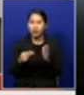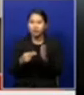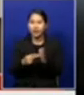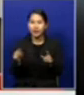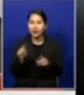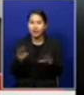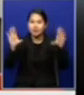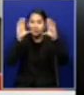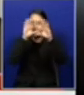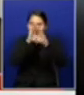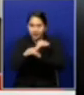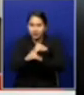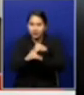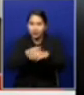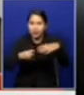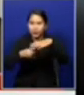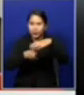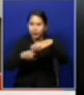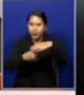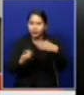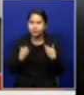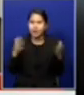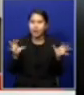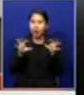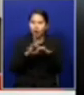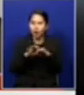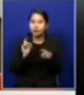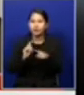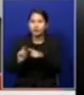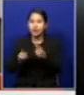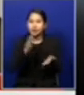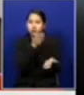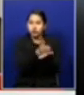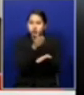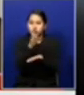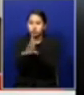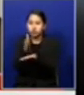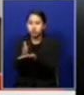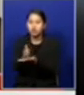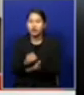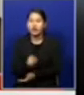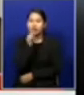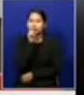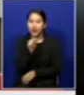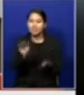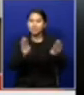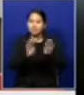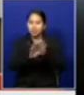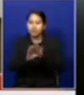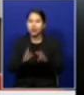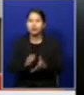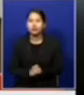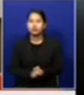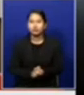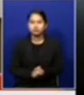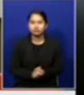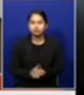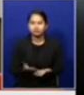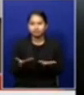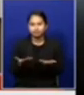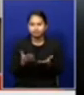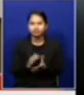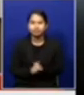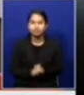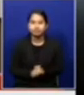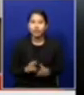ามมามันก็มีล็อกดาวน์หยุดหยุดหยุดปิดปิดปิดไปแล้วครับทีนี้ไ